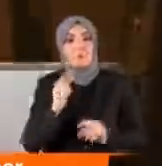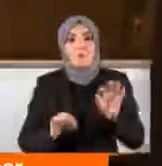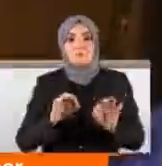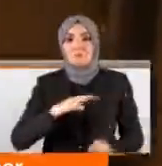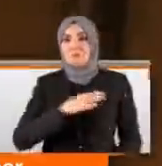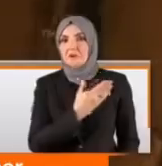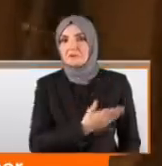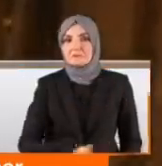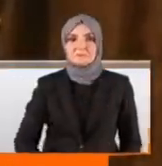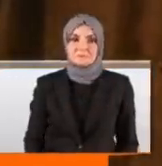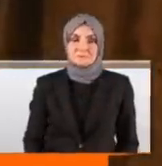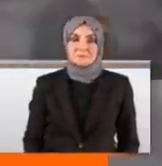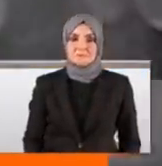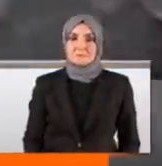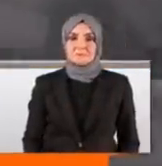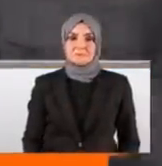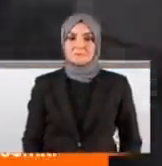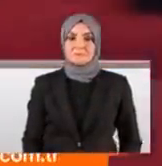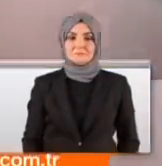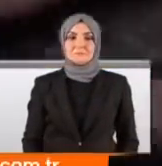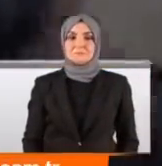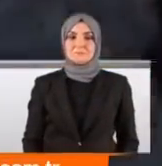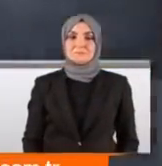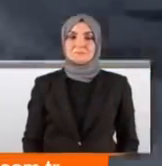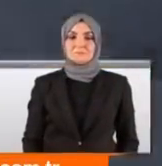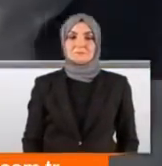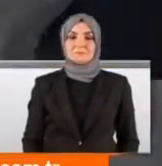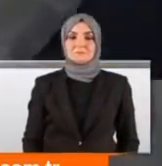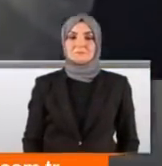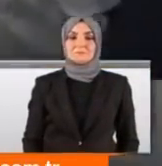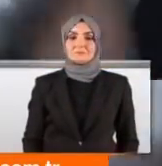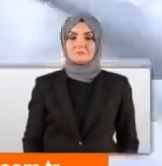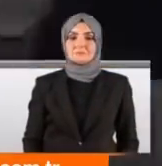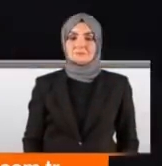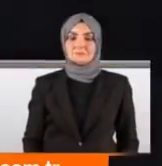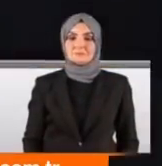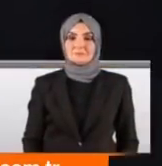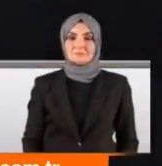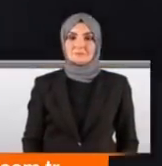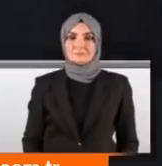bu kes kes